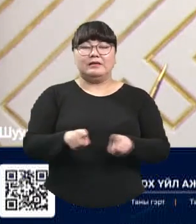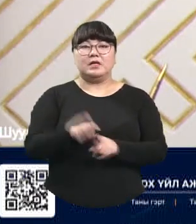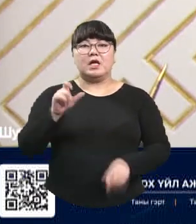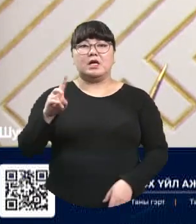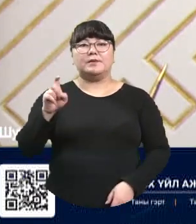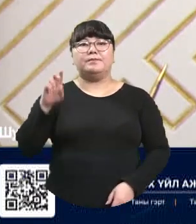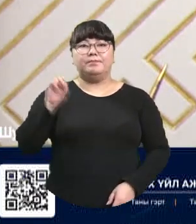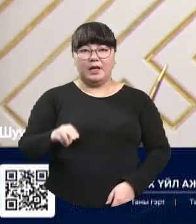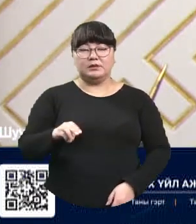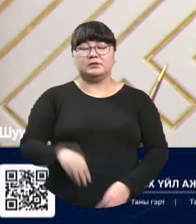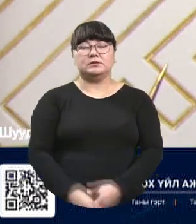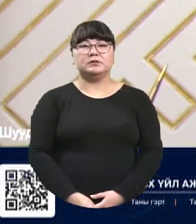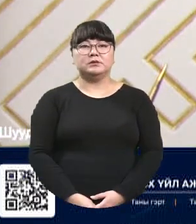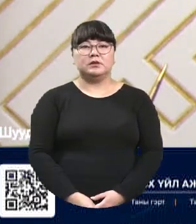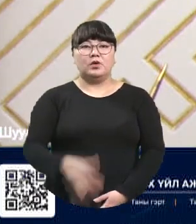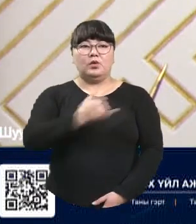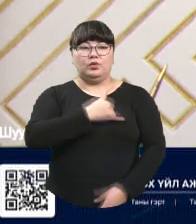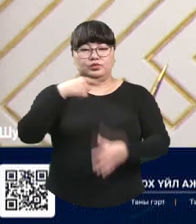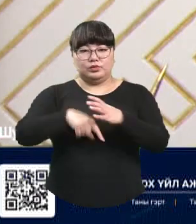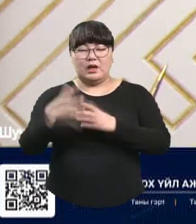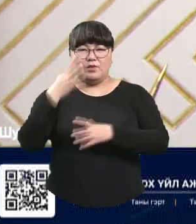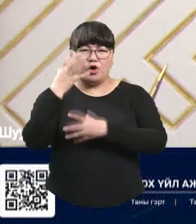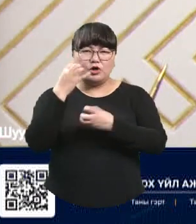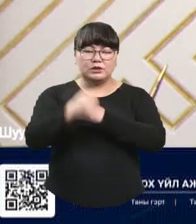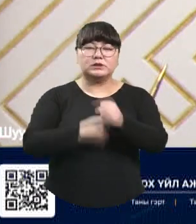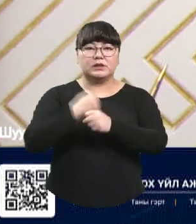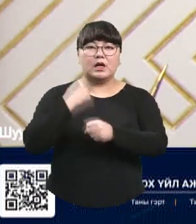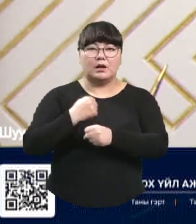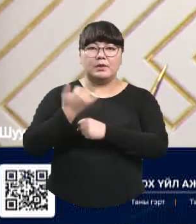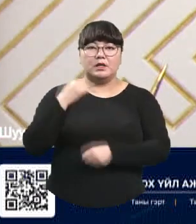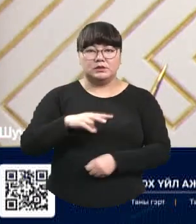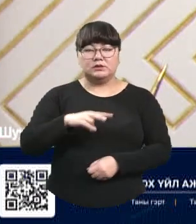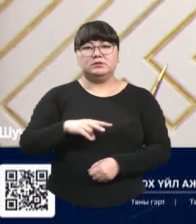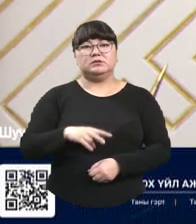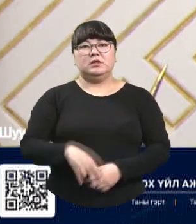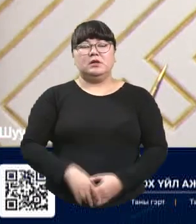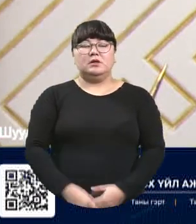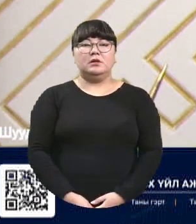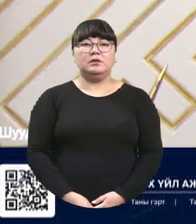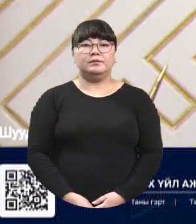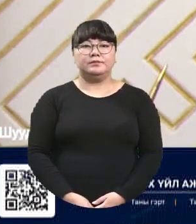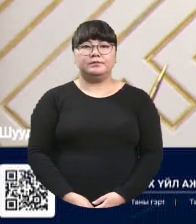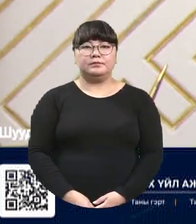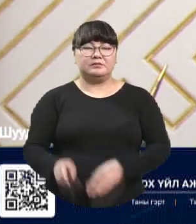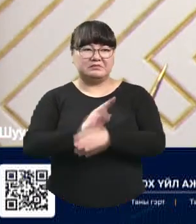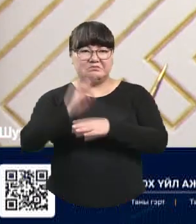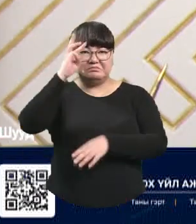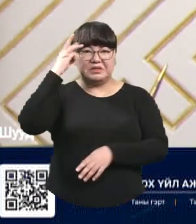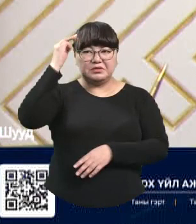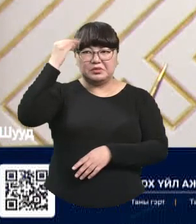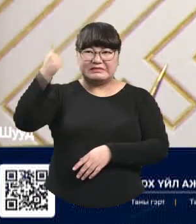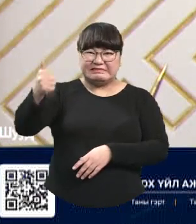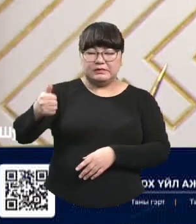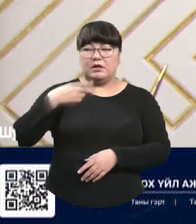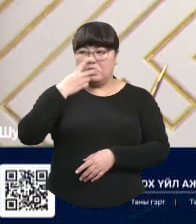хот дамжны энх хот дарга бол удирдах бүрэлдэхүүнд хамгийн олон жил ажилласан зэрэг цол онл практикийн мэдлэг